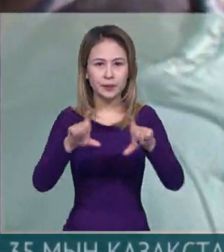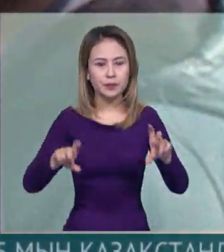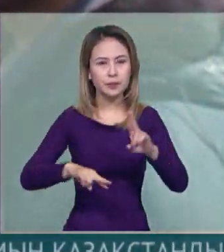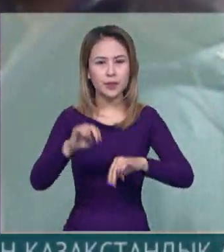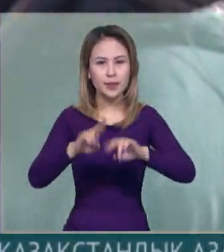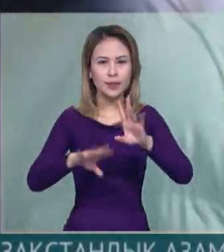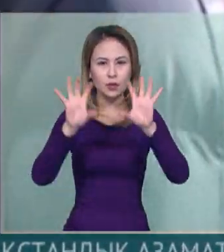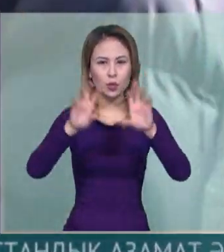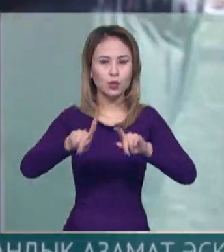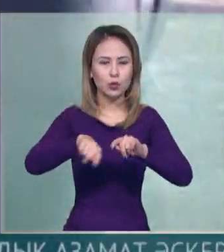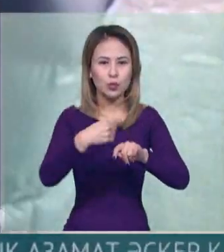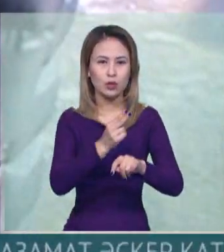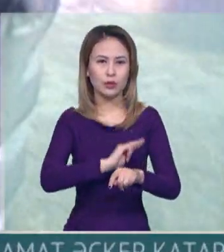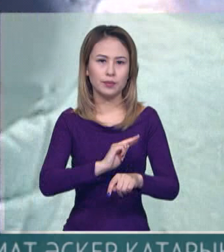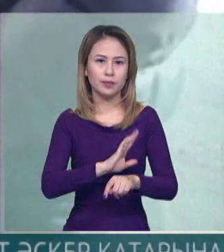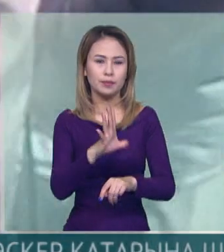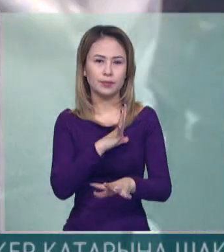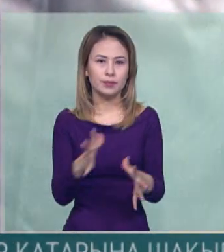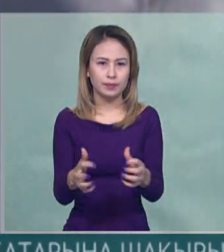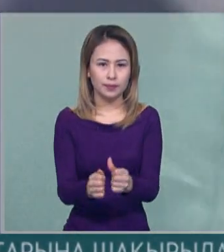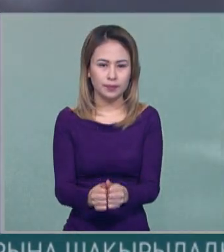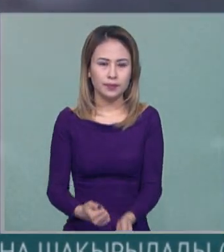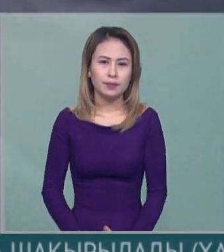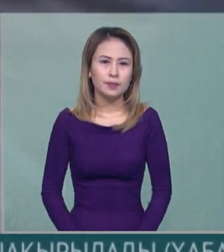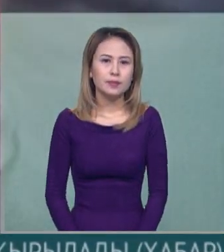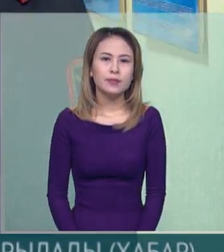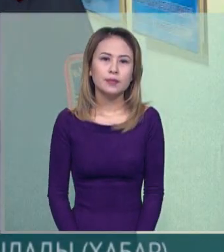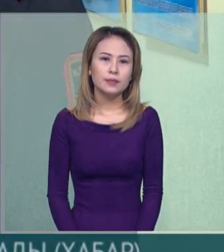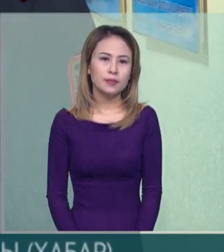мектеп құрылысында заңсыз жұмыс істеп жүрген жерінен ұсталды.